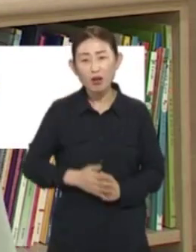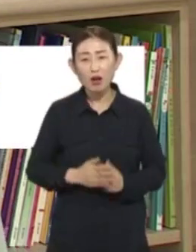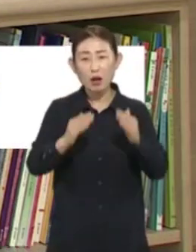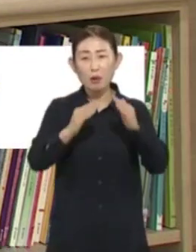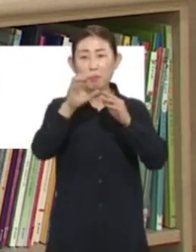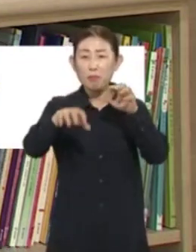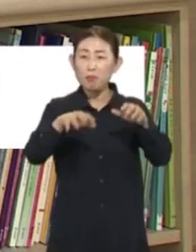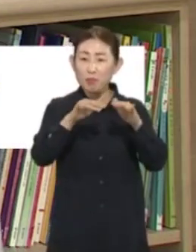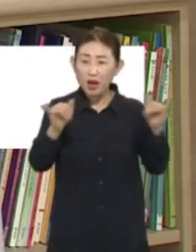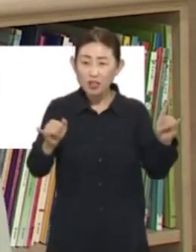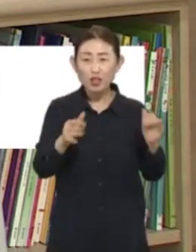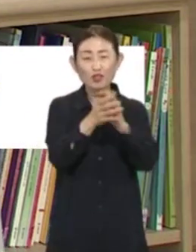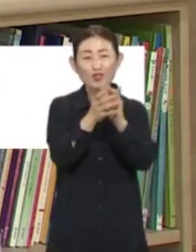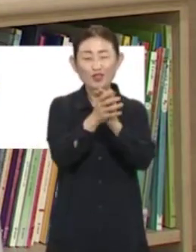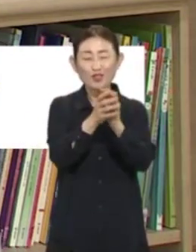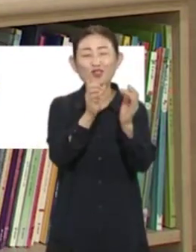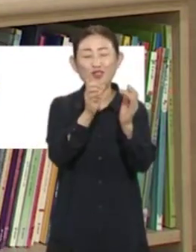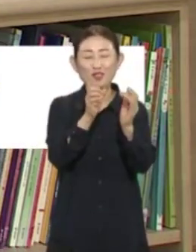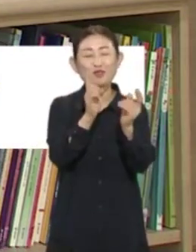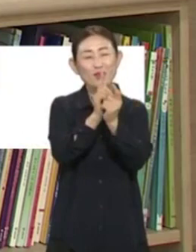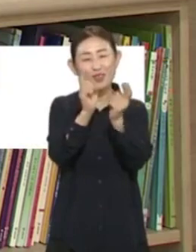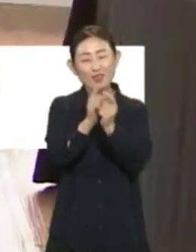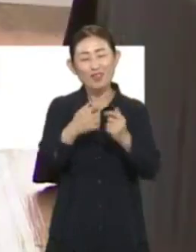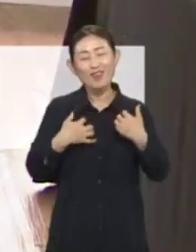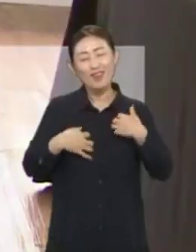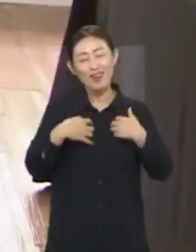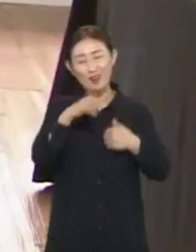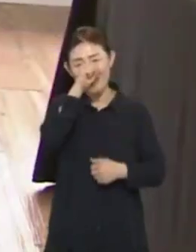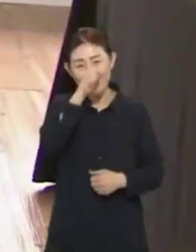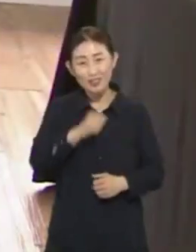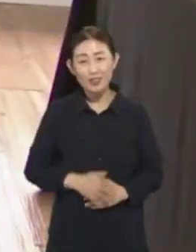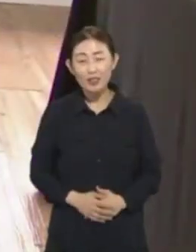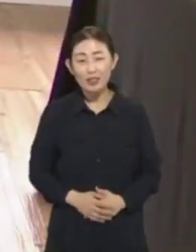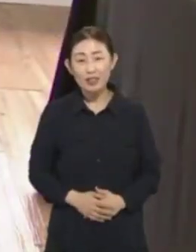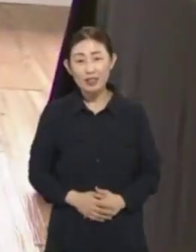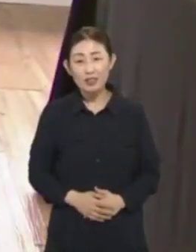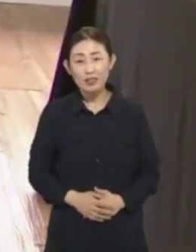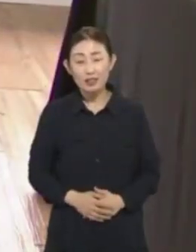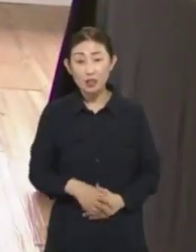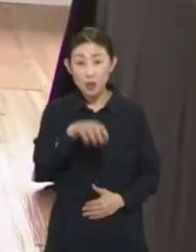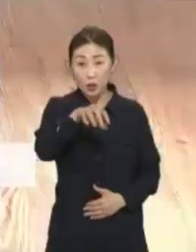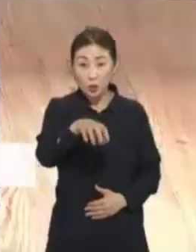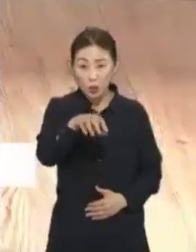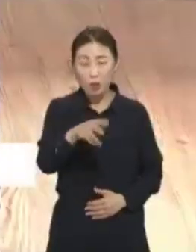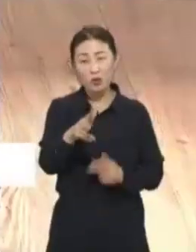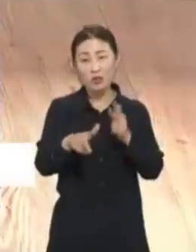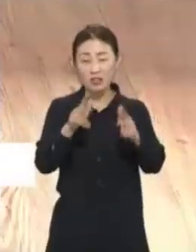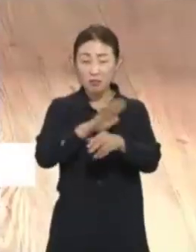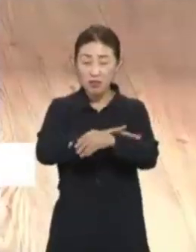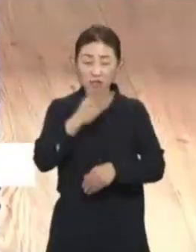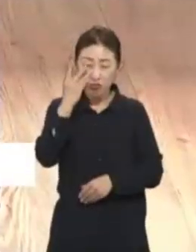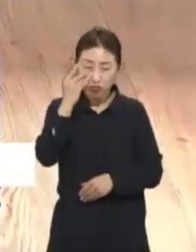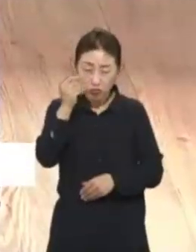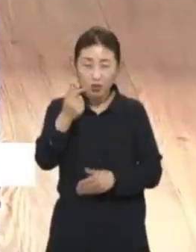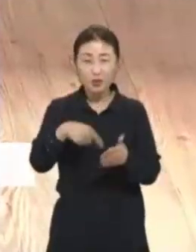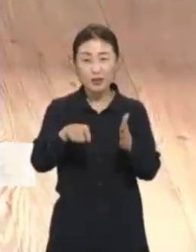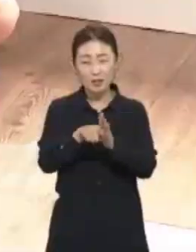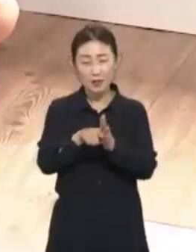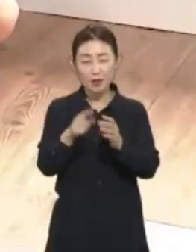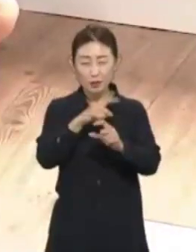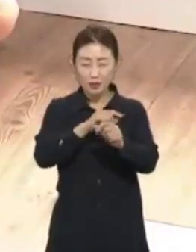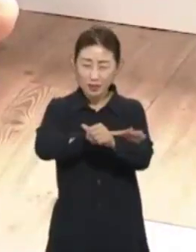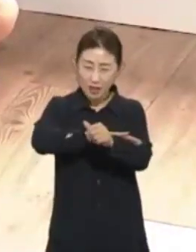마을에서 친구 생겨서 너무 좋은 거예요. 대전시는 거점 온돌방 사업이 안정적으로 자리 잡도록 내실을